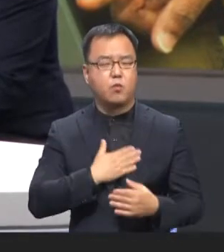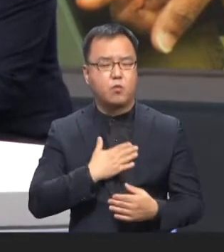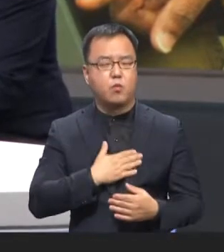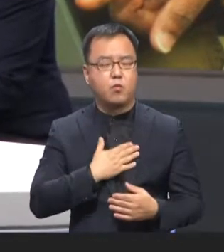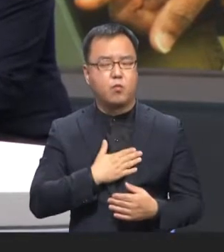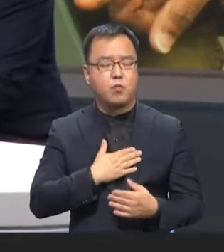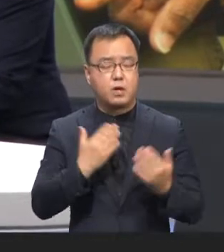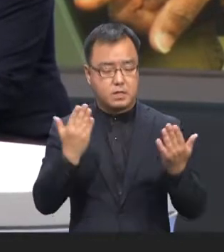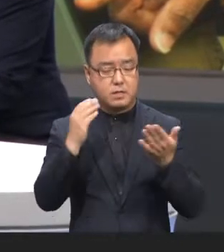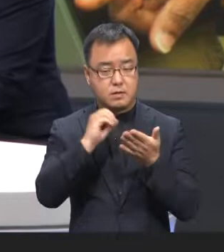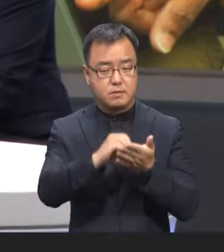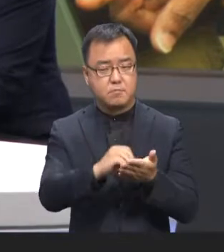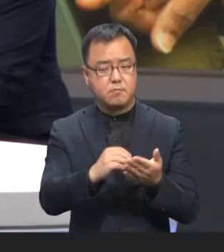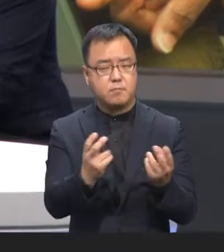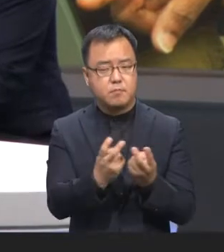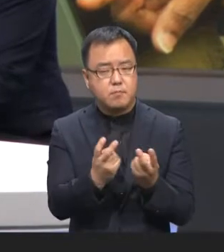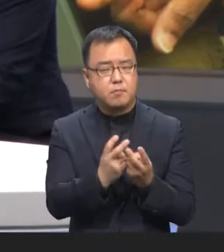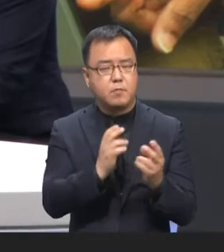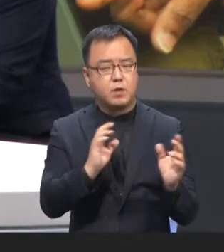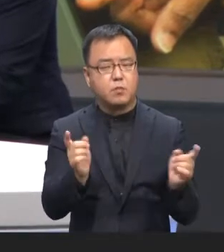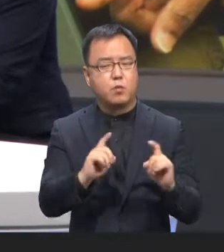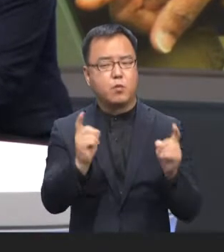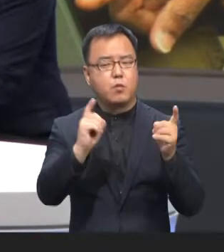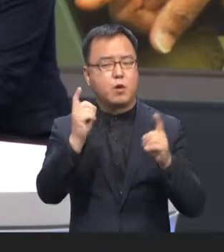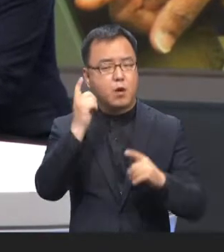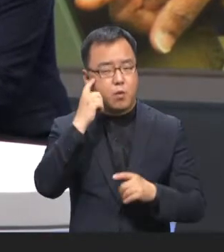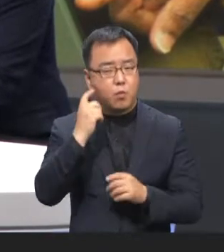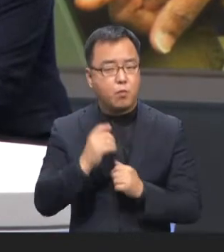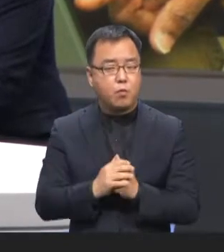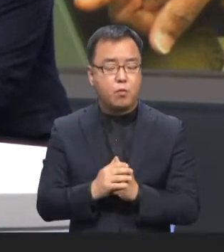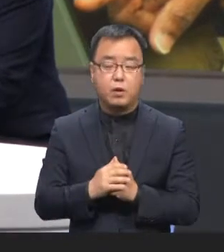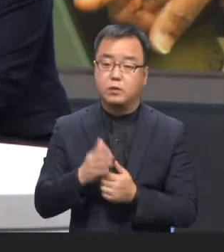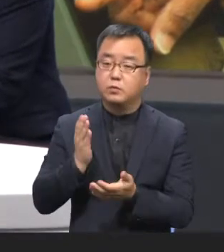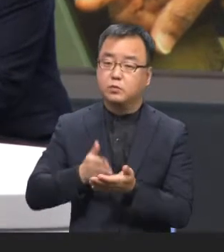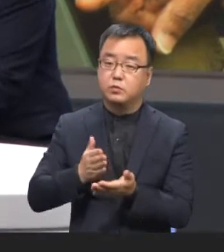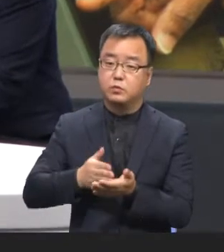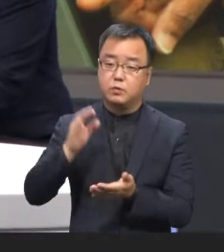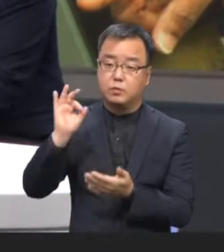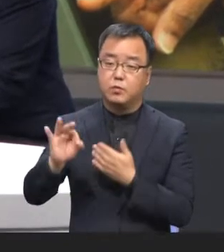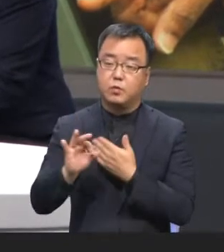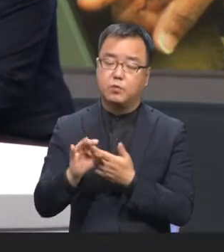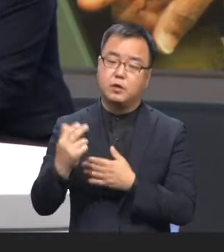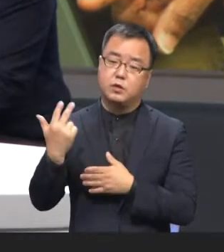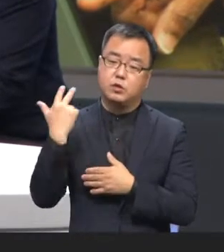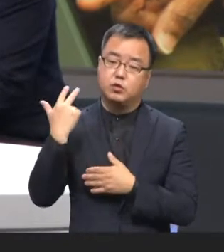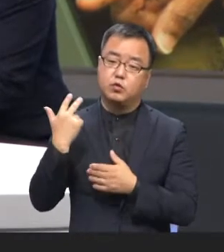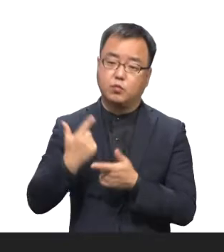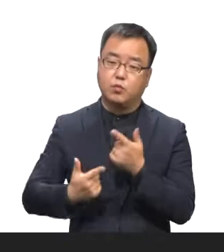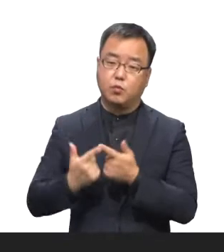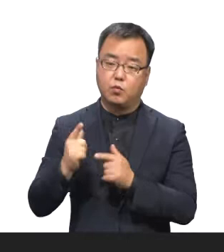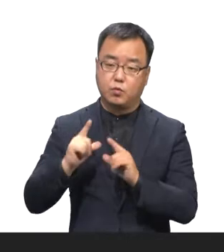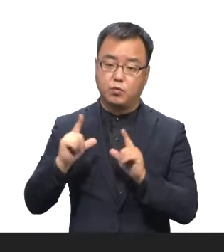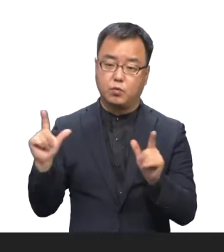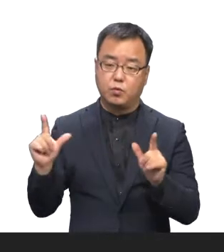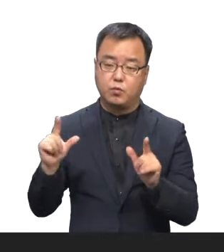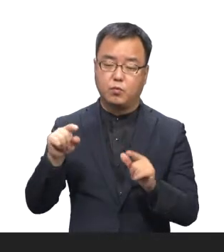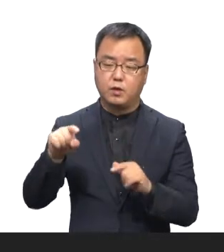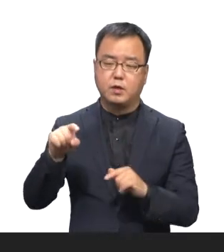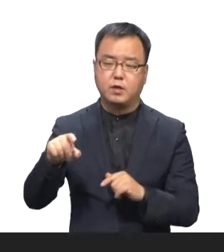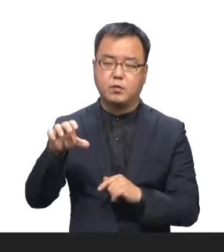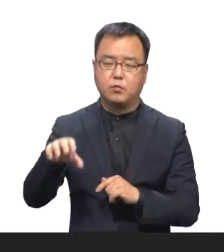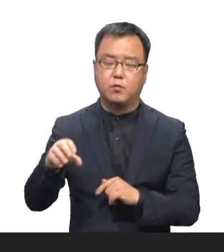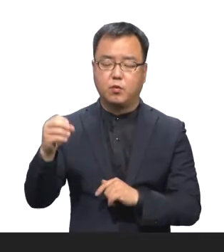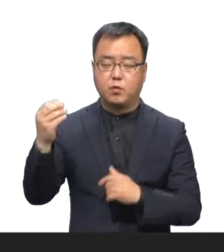입학 전형에서 지금 논란이 되고 있는 거죠 네 그 사실 보도를 보면 요이치 지난주 목요일 페어팩스 카운티 공립고 등 앗 공립학교